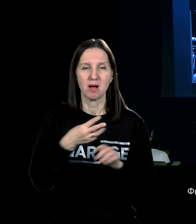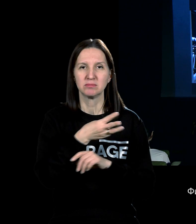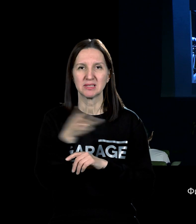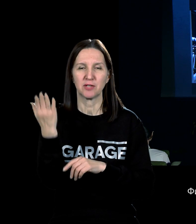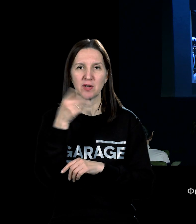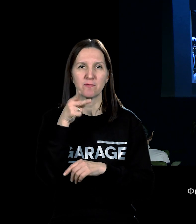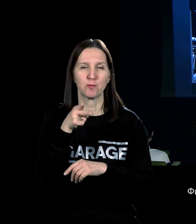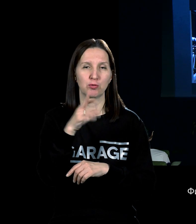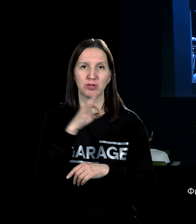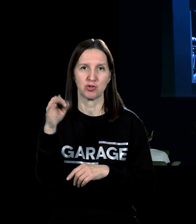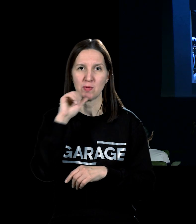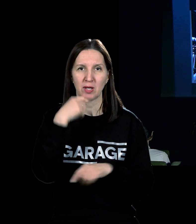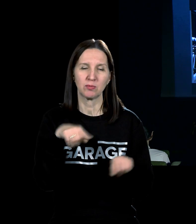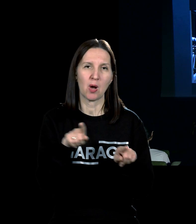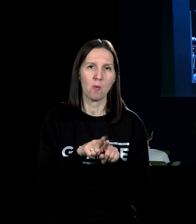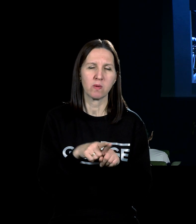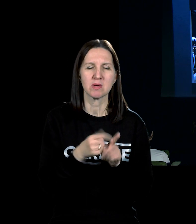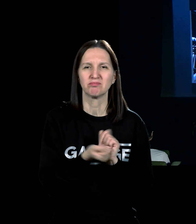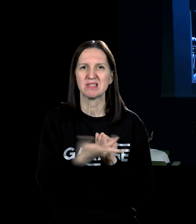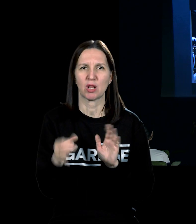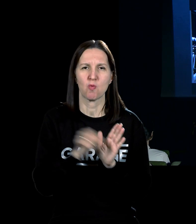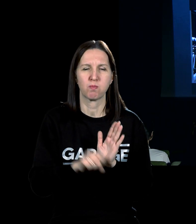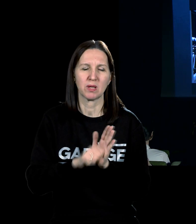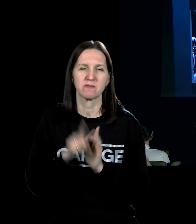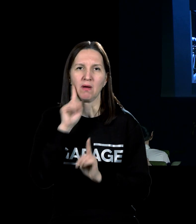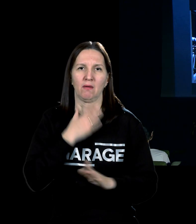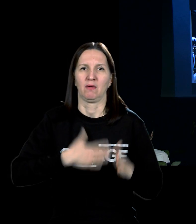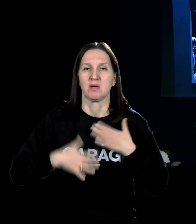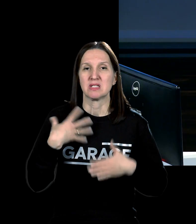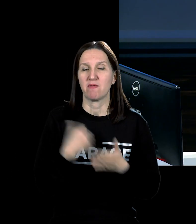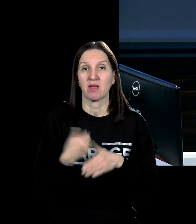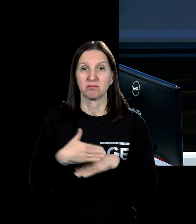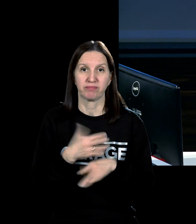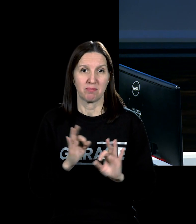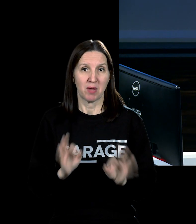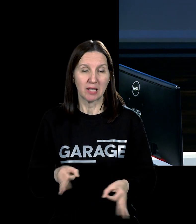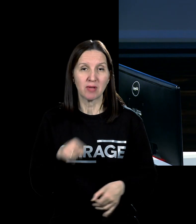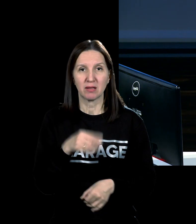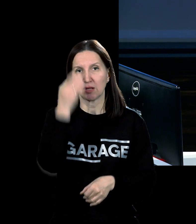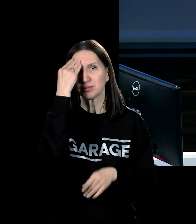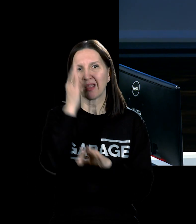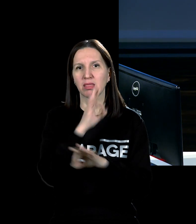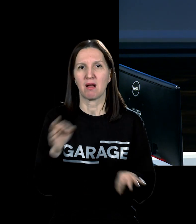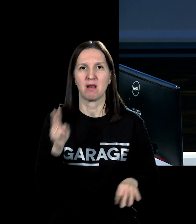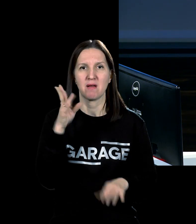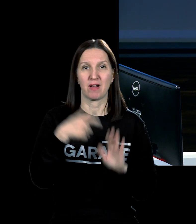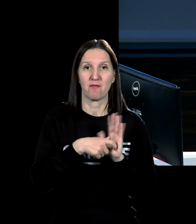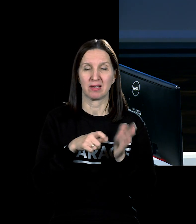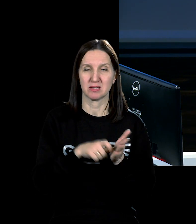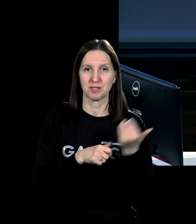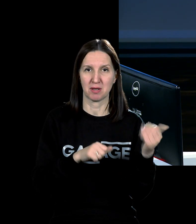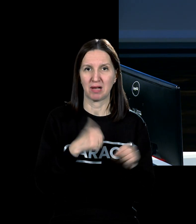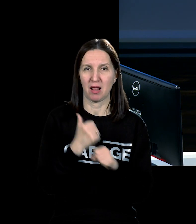про такого япи серийного убийцу, наслаждающегося своей безнаказанностью, фильм, где идеальная квартира этого